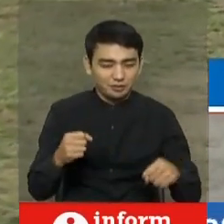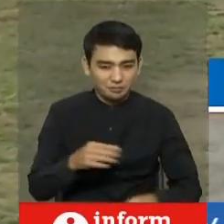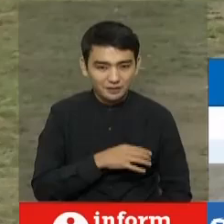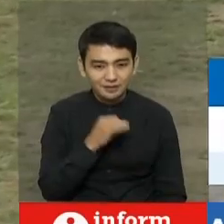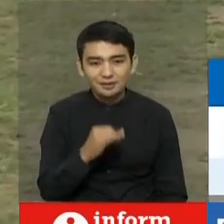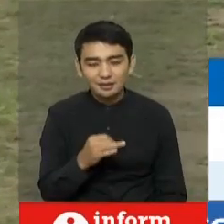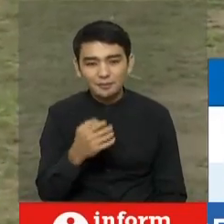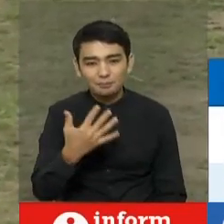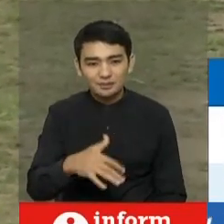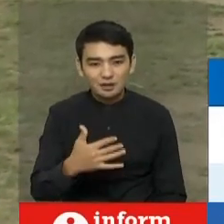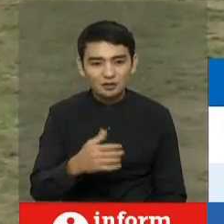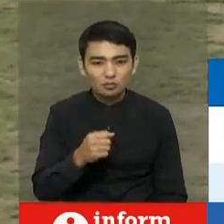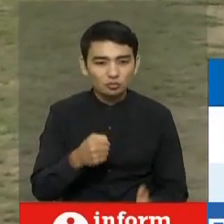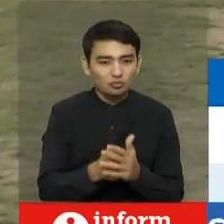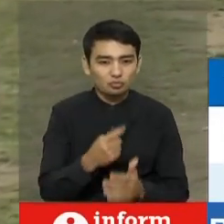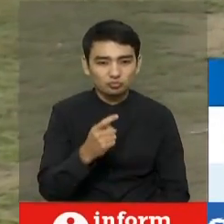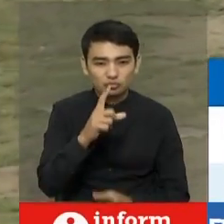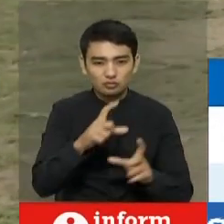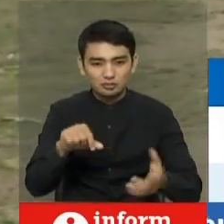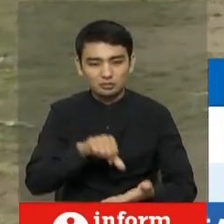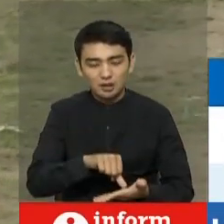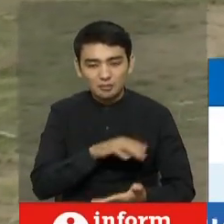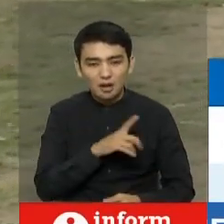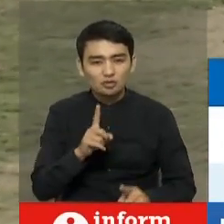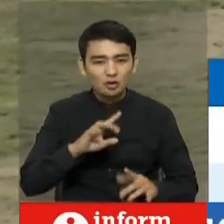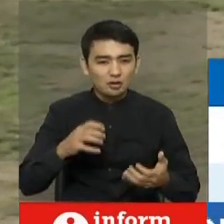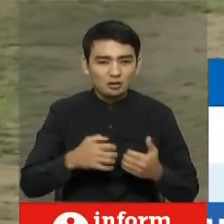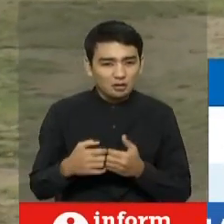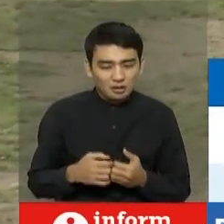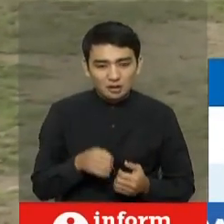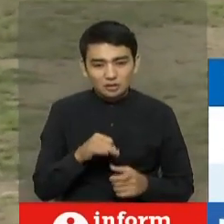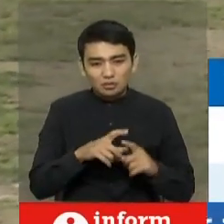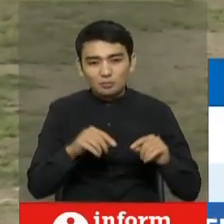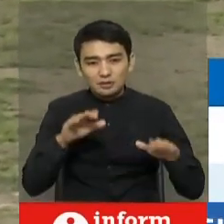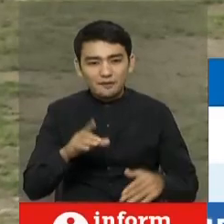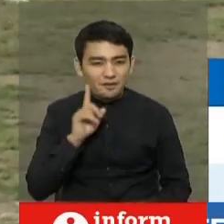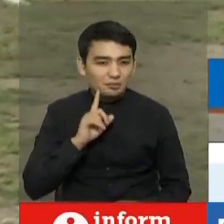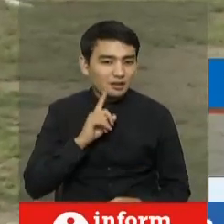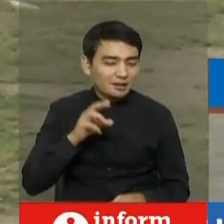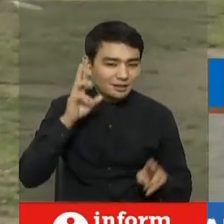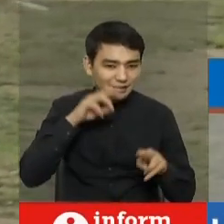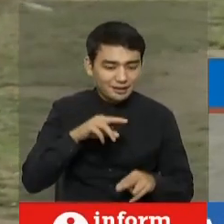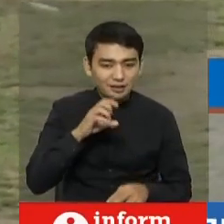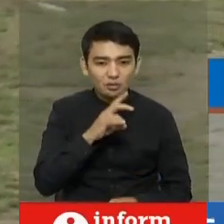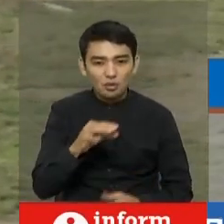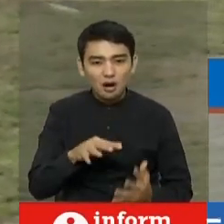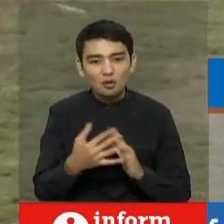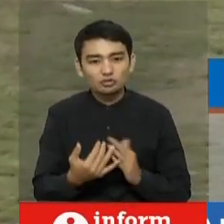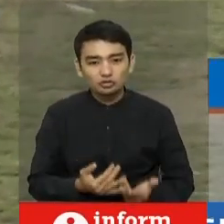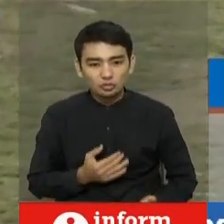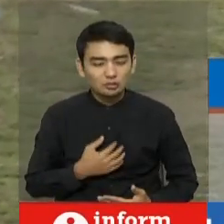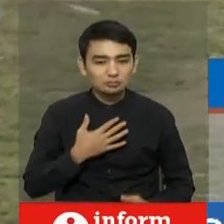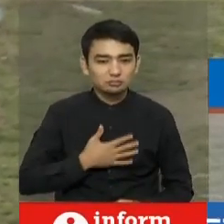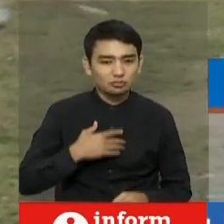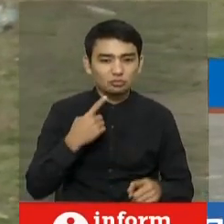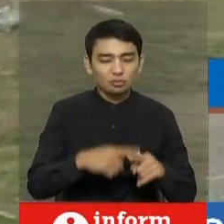участвовали от 50 до 100 человек. Что именно не поделили школьники, пока неизвестно, но сельчан волнует другое.